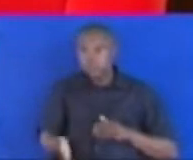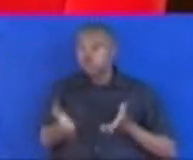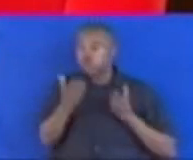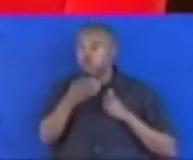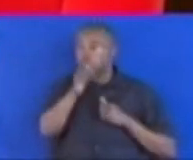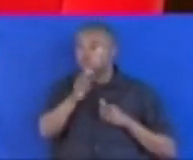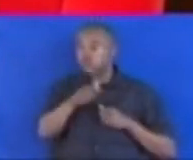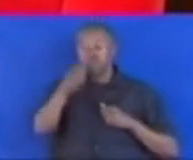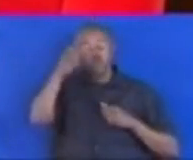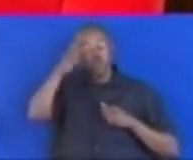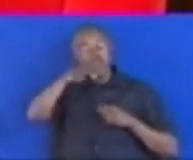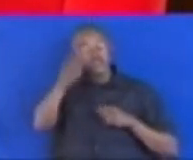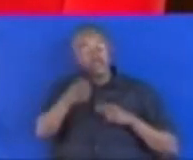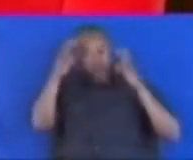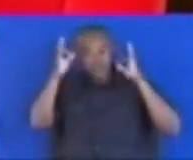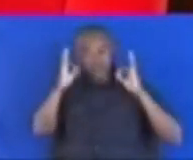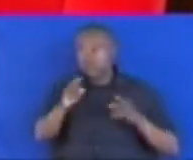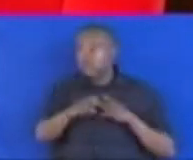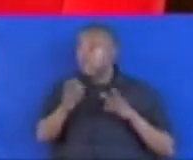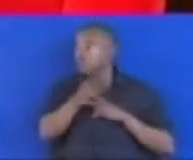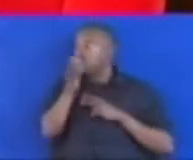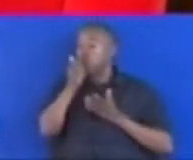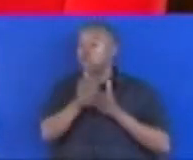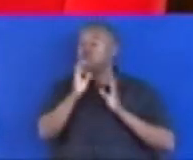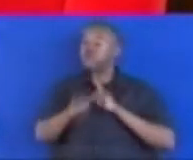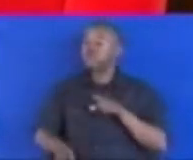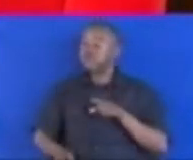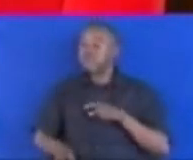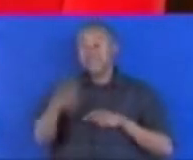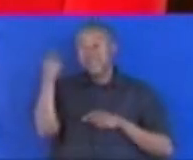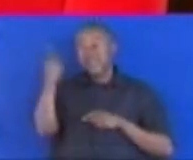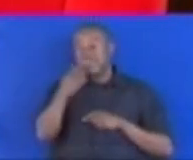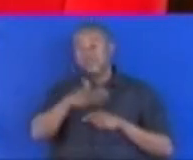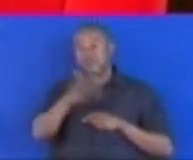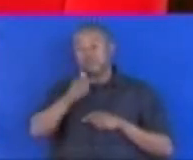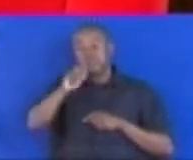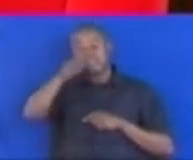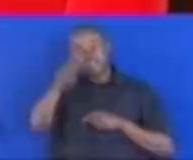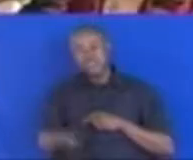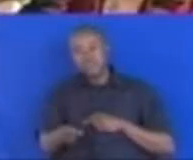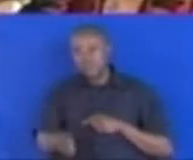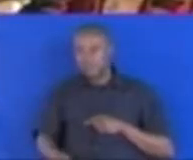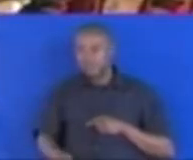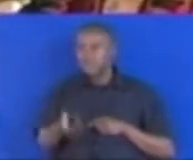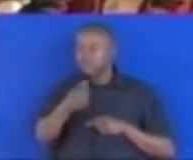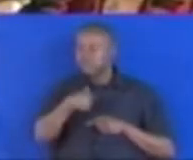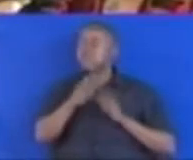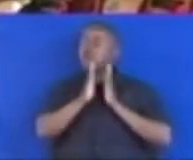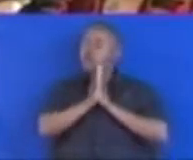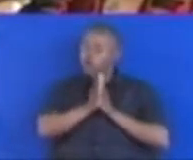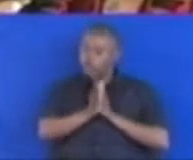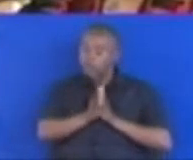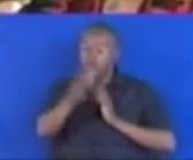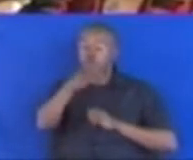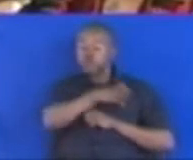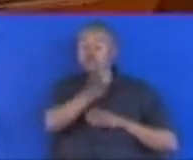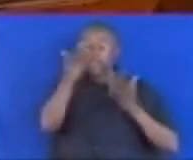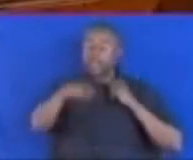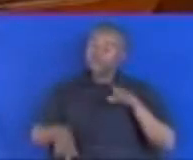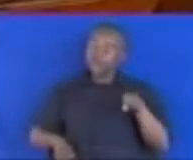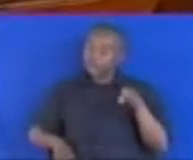Watanzania wasioweza kufikiri vizuri, wasio na maamuzi mazuri, na taifa letu litashindwa. Ninaomba sana Wizara ya